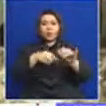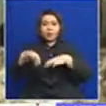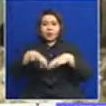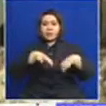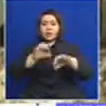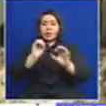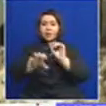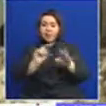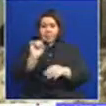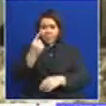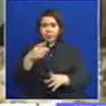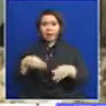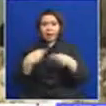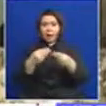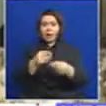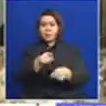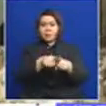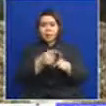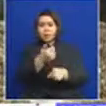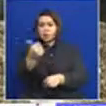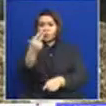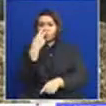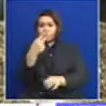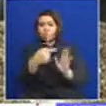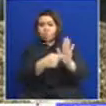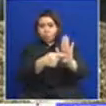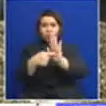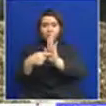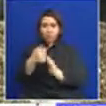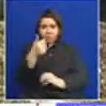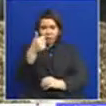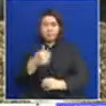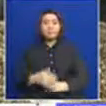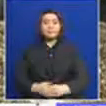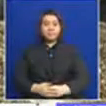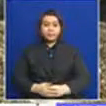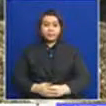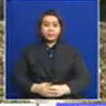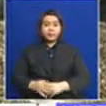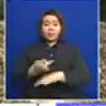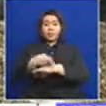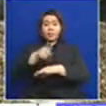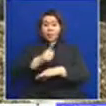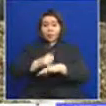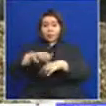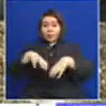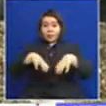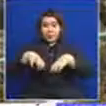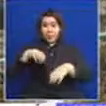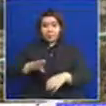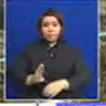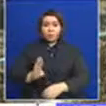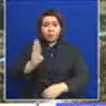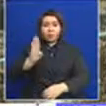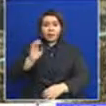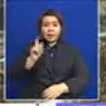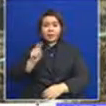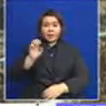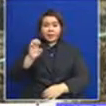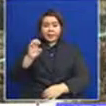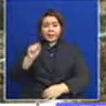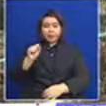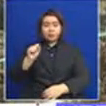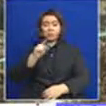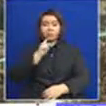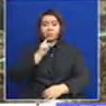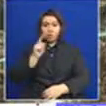การขยะให้กับพื้นที่อื่นๆนายคณพจน์ นิติสิริพัฒน์ประธานเจ้าหน้าที่บริหารบริษัท Eastern Energy Plus จำกัดกล่าว